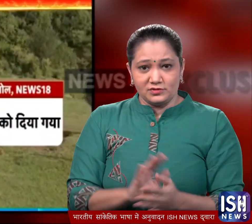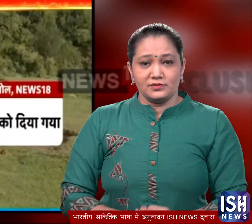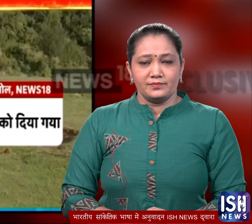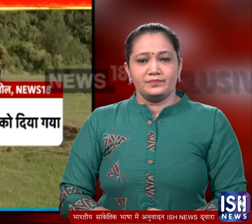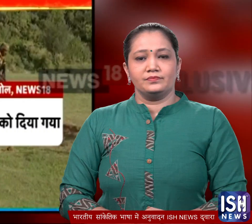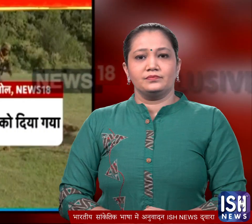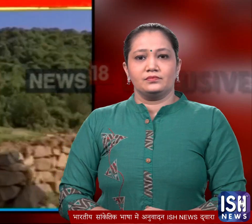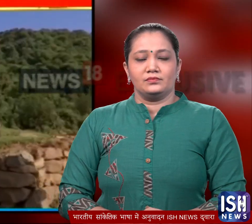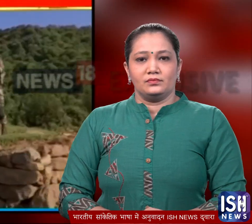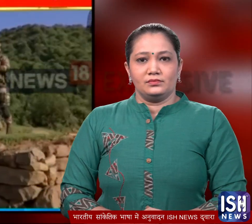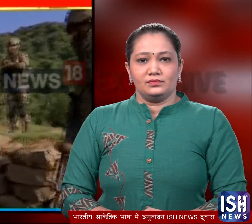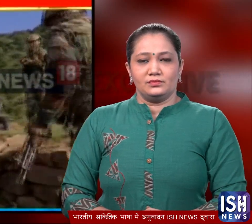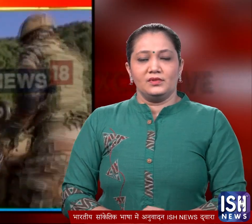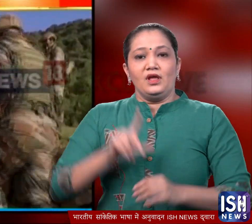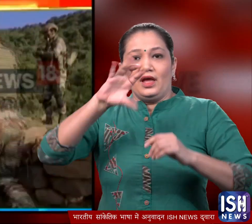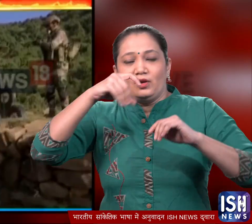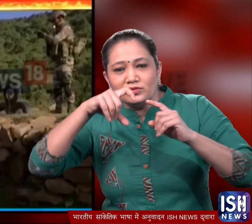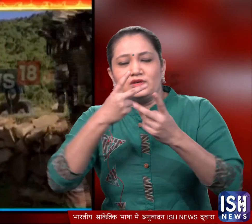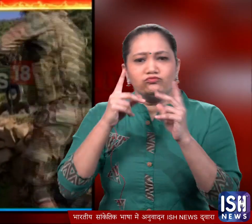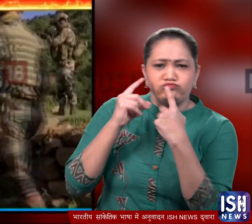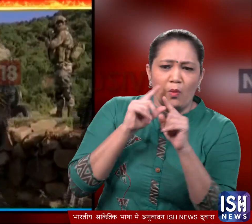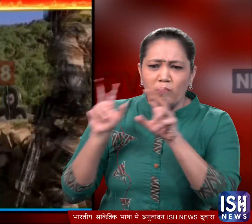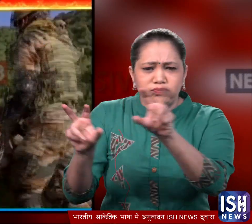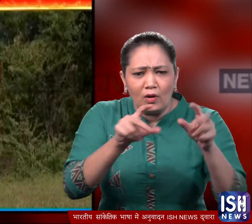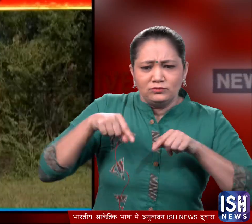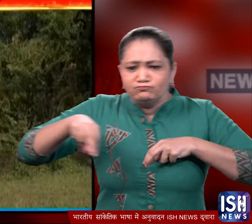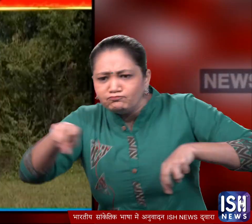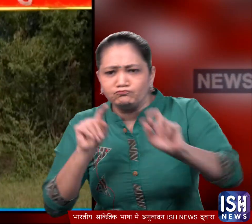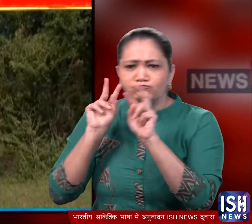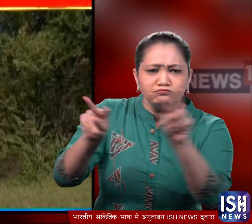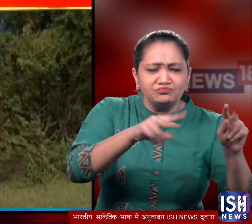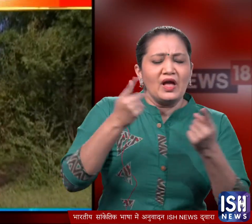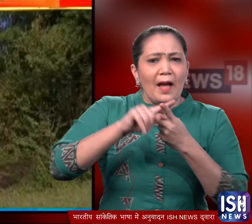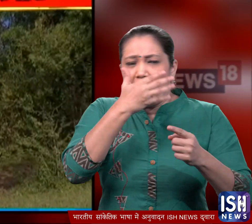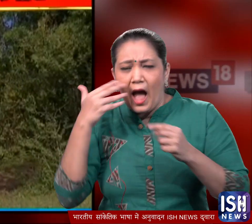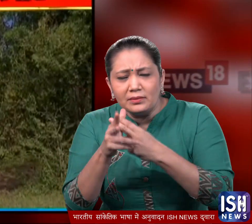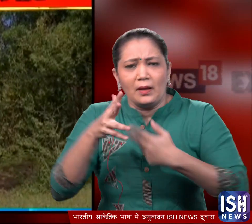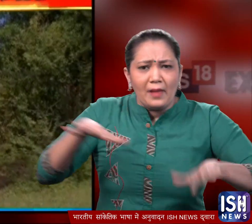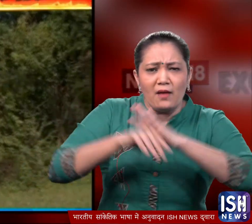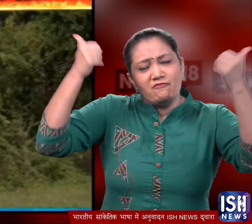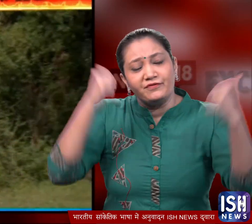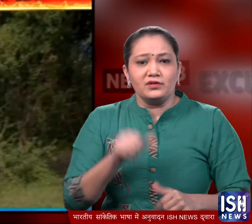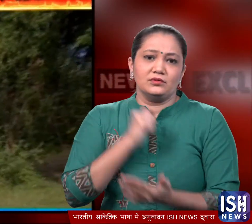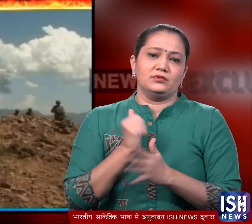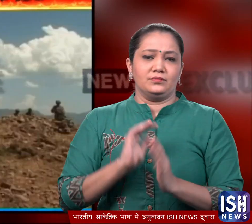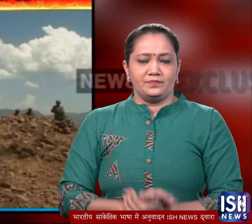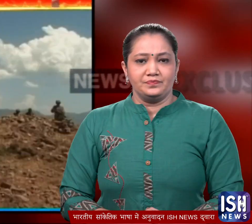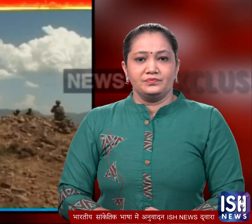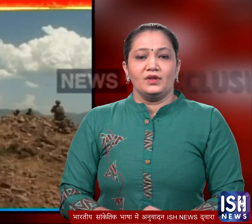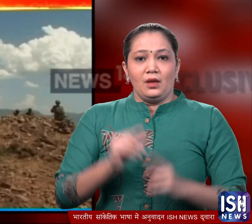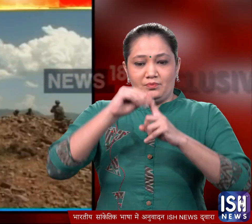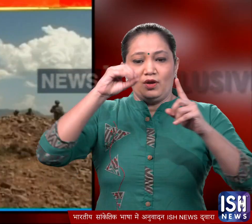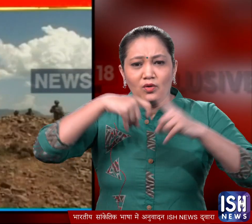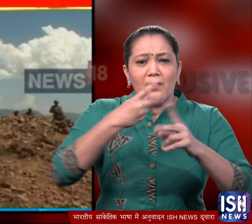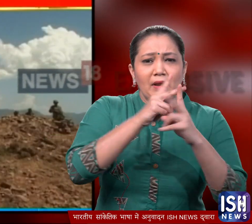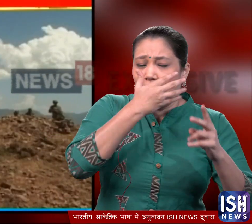जवानों को दिया गया। इसके साथ ही एलओसी पर पेट्रोलिंग भी बढ़ा दी गई ताकि आतंकियों के किसी भी प्लान को नाकाम किया जा सके। बताया गया